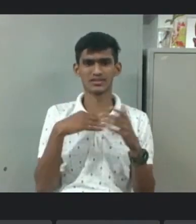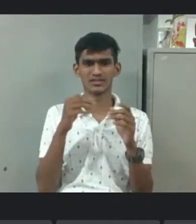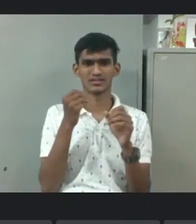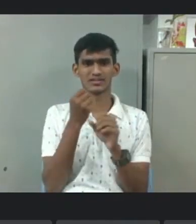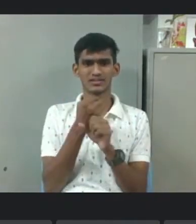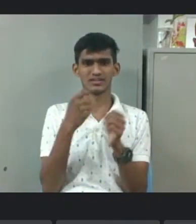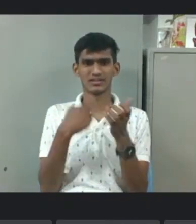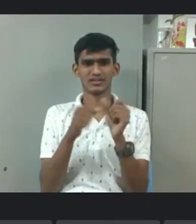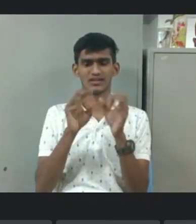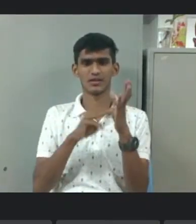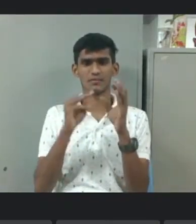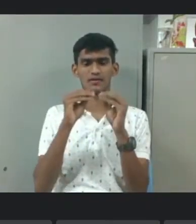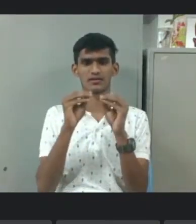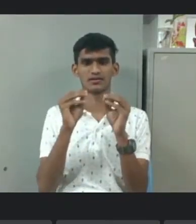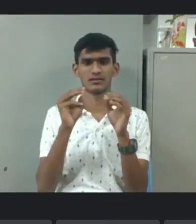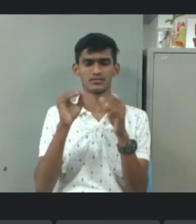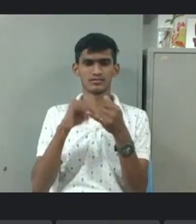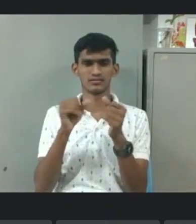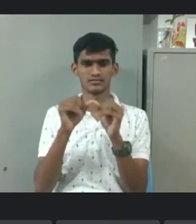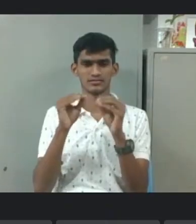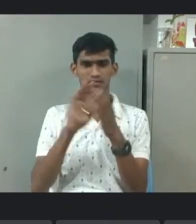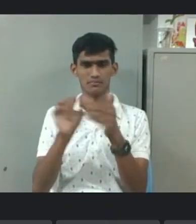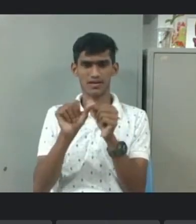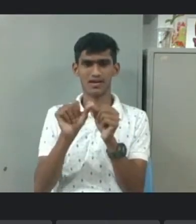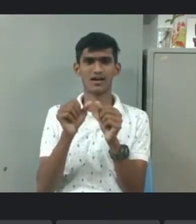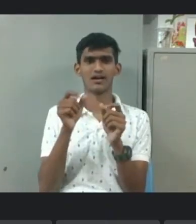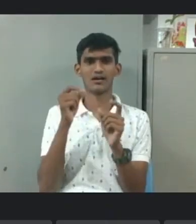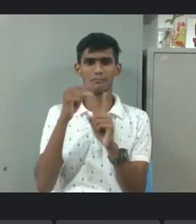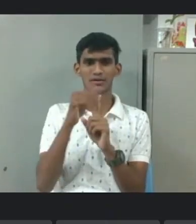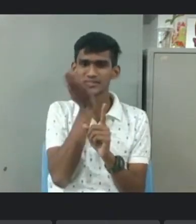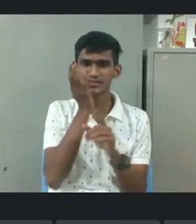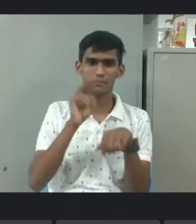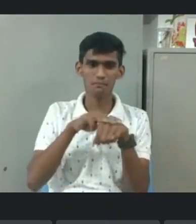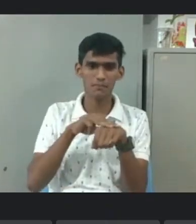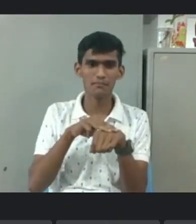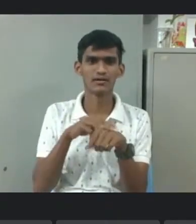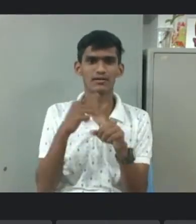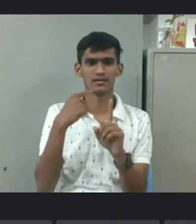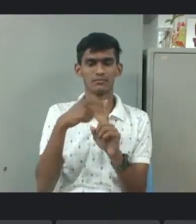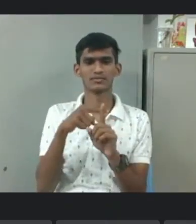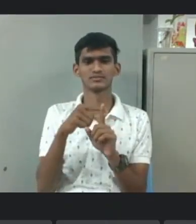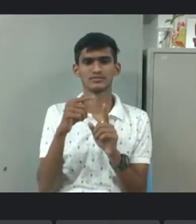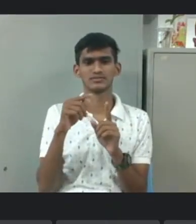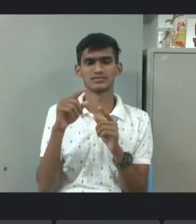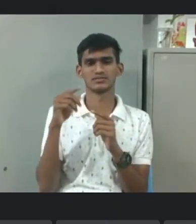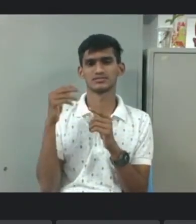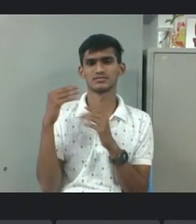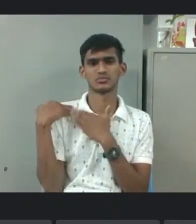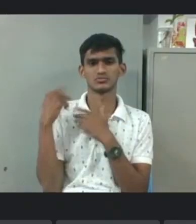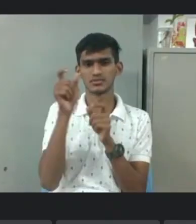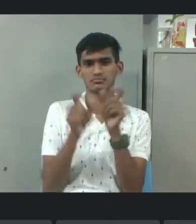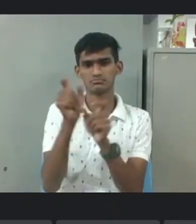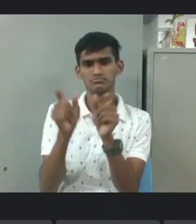പഞ്ചായത്തിലെ കൗൺസിലർമാരുമായിട്ടോ മറ്റോ ഡിസ്കഷൻ ചെയ്ത് ഈ പറയുന്ന പറമ്പുകളൊക്കെ അവിടെ ഉണ്ട് എന്നാണ് പറയുന്നത്, സ്ഥലപരിമിതി ഉണ്ടെങ്കിലും.